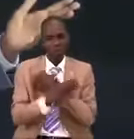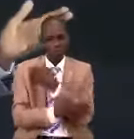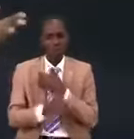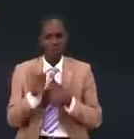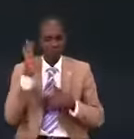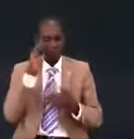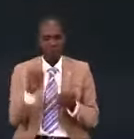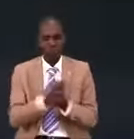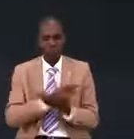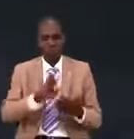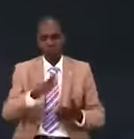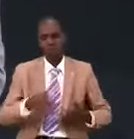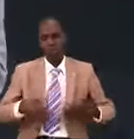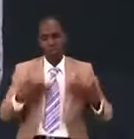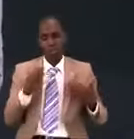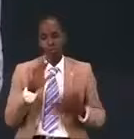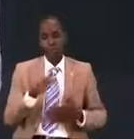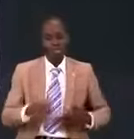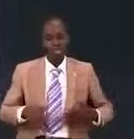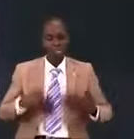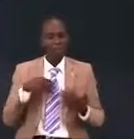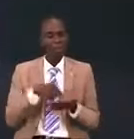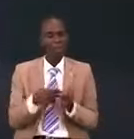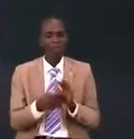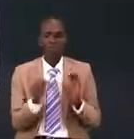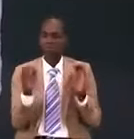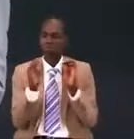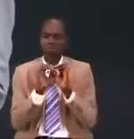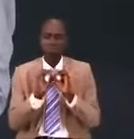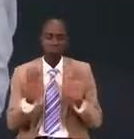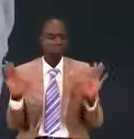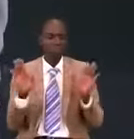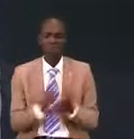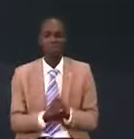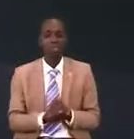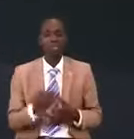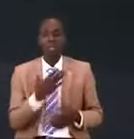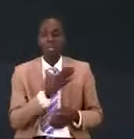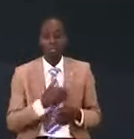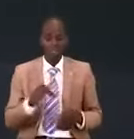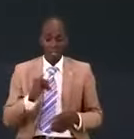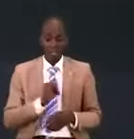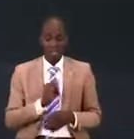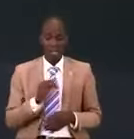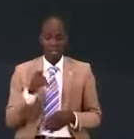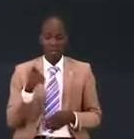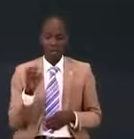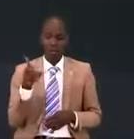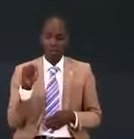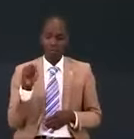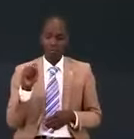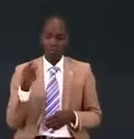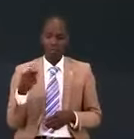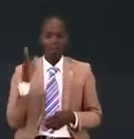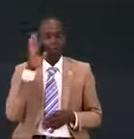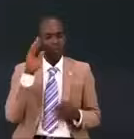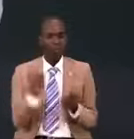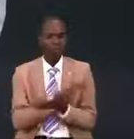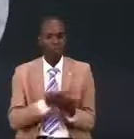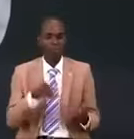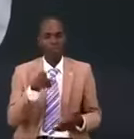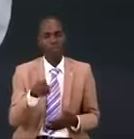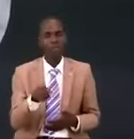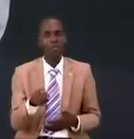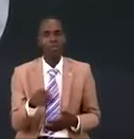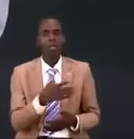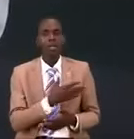je vais te détruire David l'ennemi sans orgueil ça ne va pas effrayer